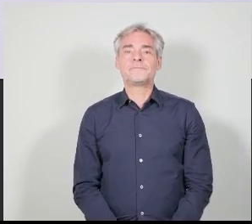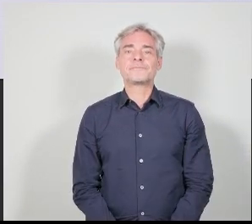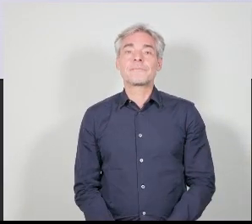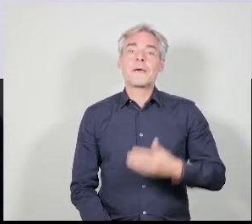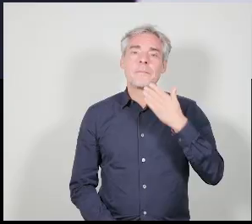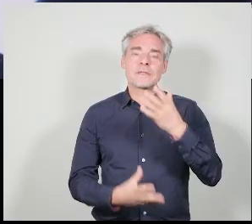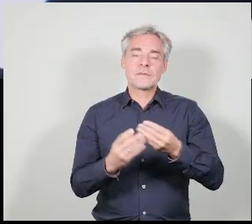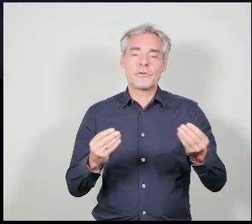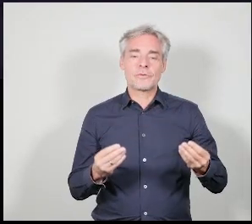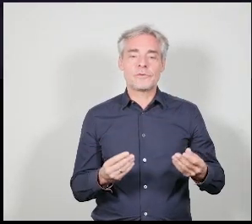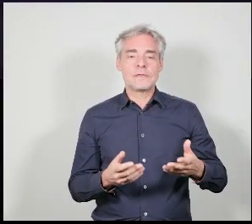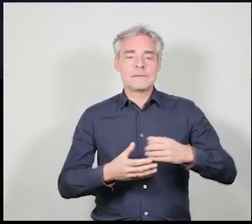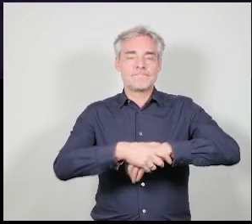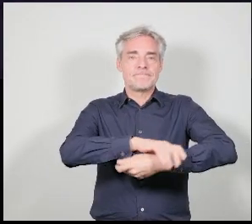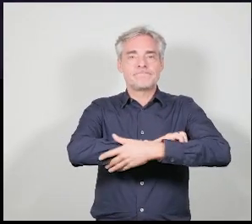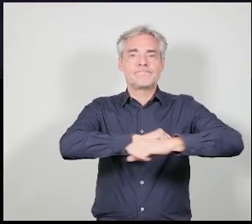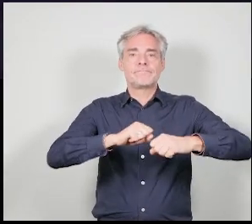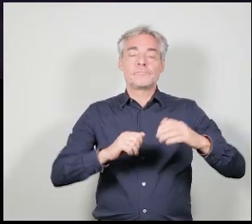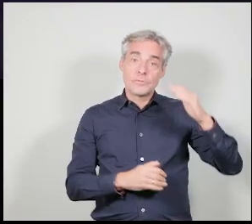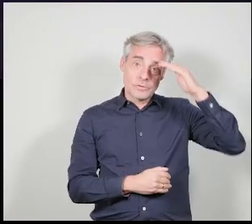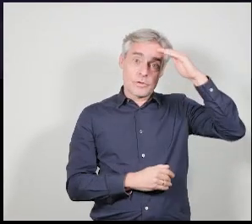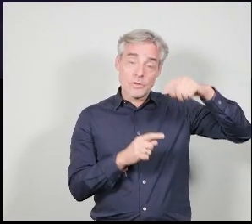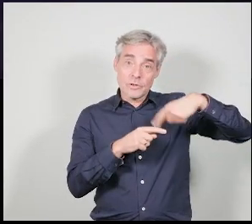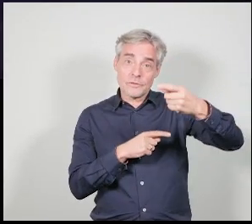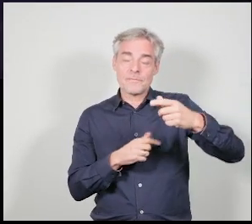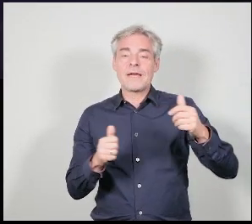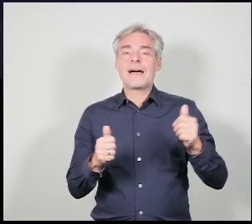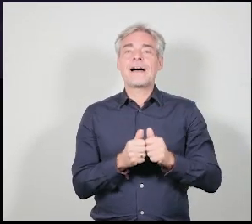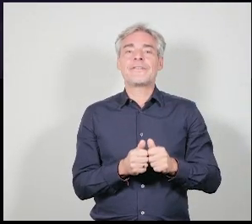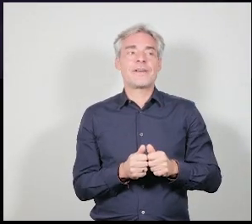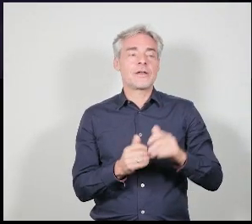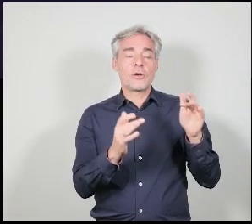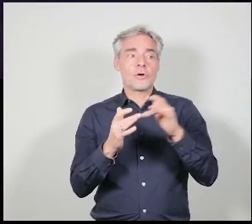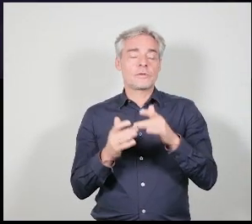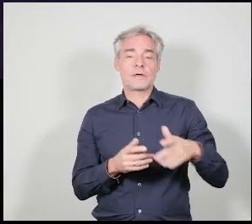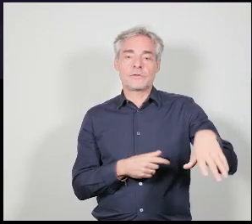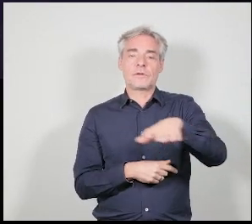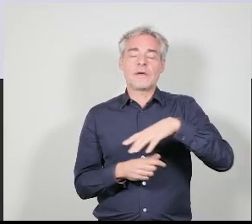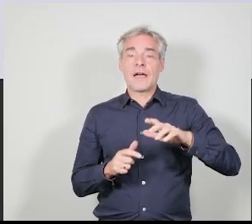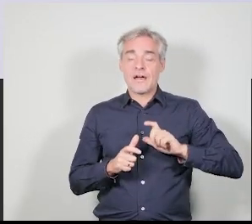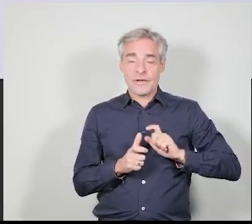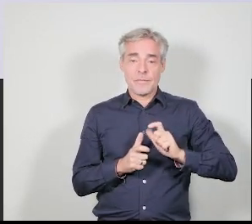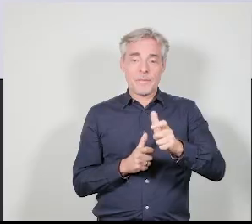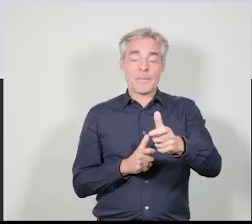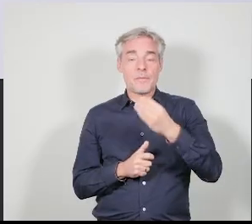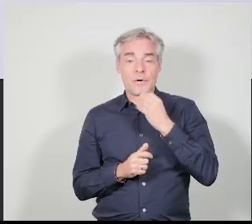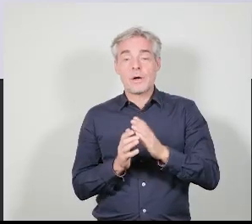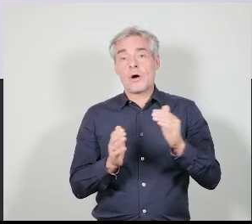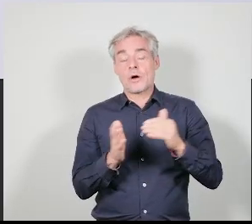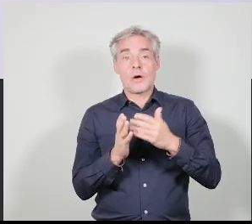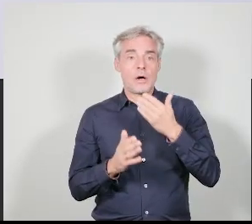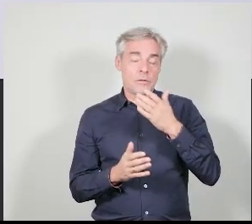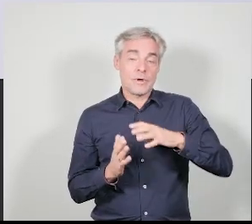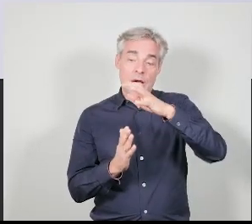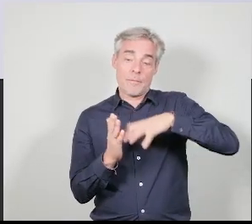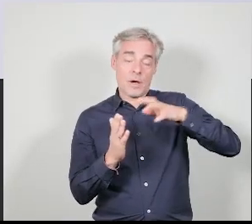Merci beaucoup. Donc on se met sur ces horizons-là avec les constats que vous nous posez, avec les jalons que vous nous apportez. Et encore une fois, les